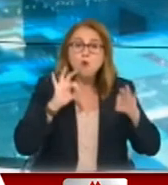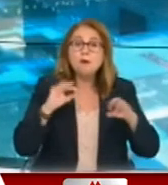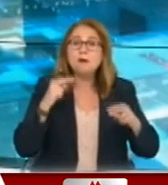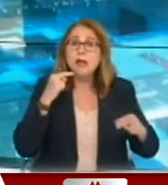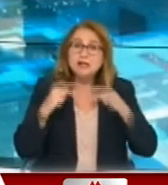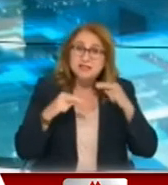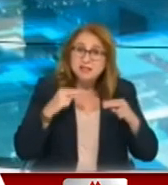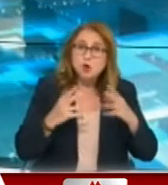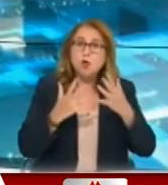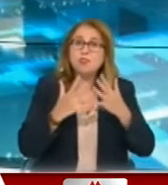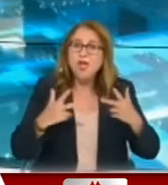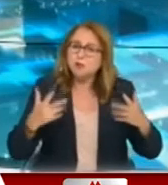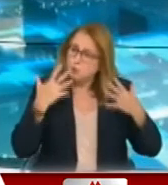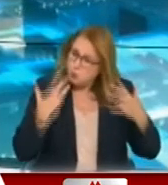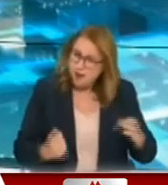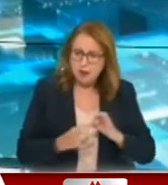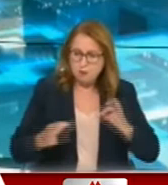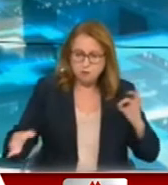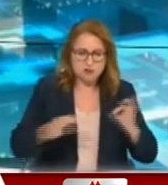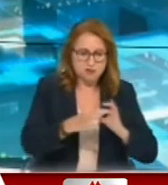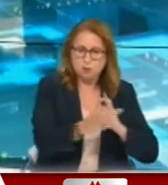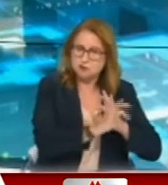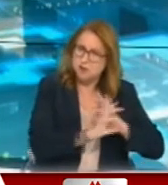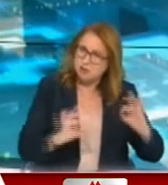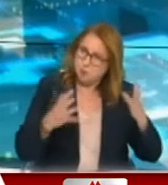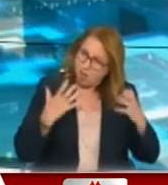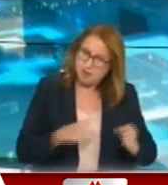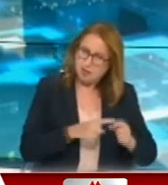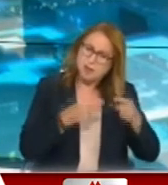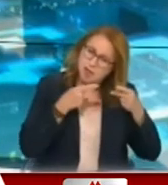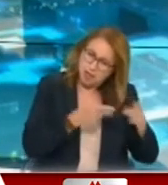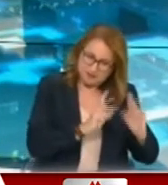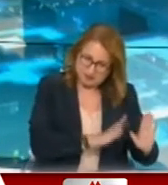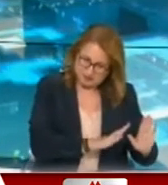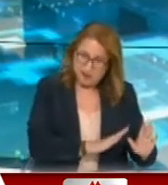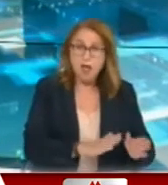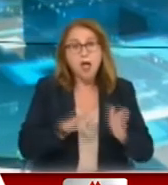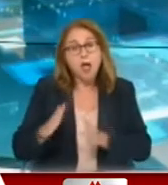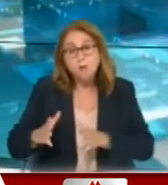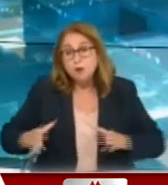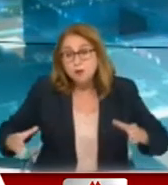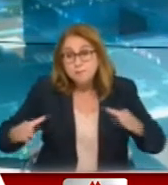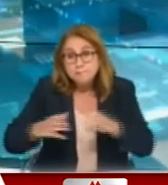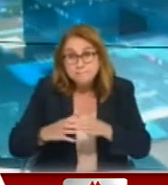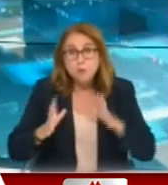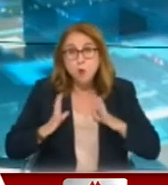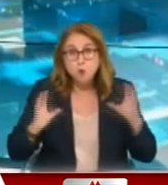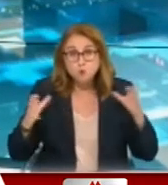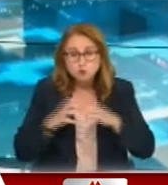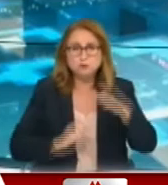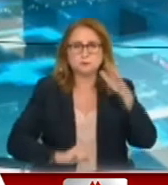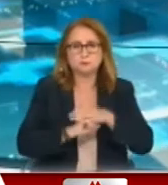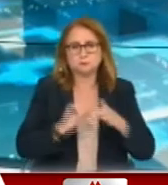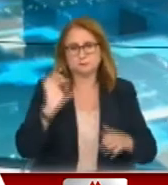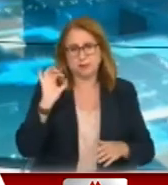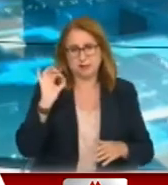θέατρα, στα σινεμά. Δεύτερον, απαγόρευση λειτουργίας χώρων εστίασης και διασκέδασης από τα